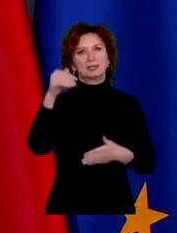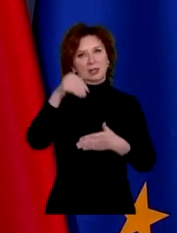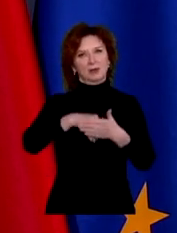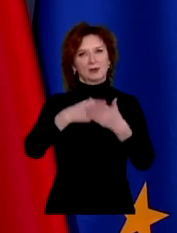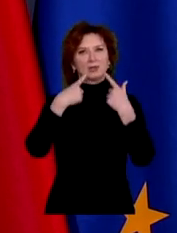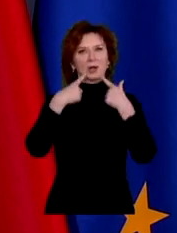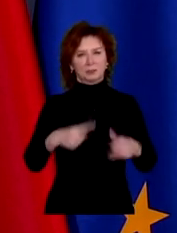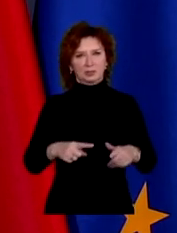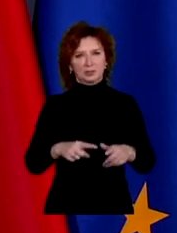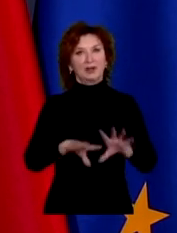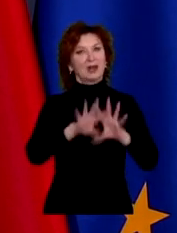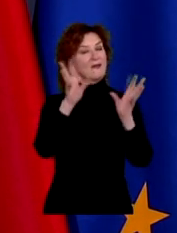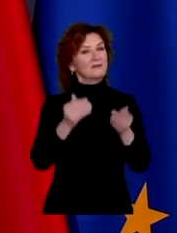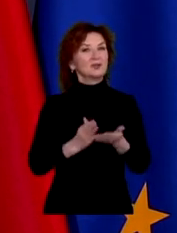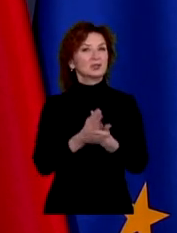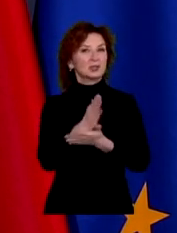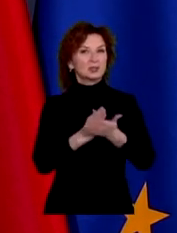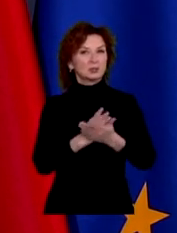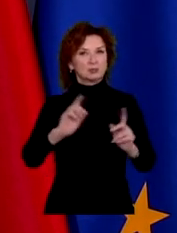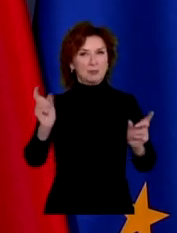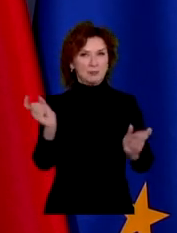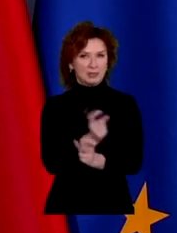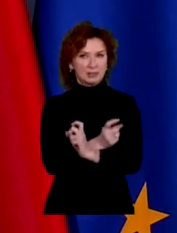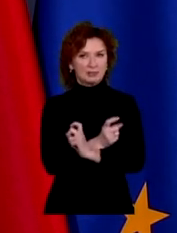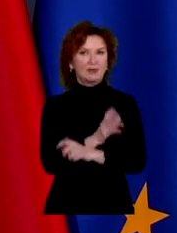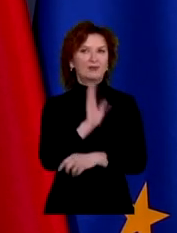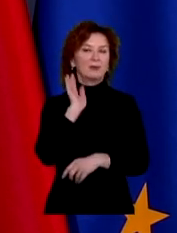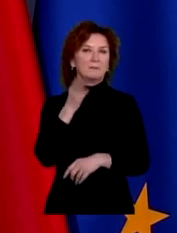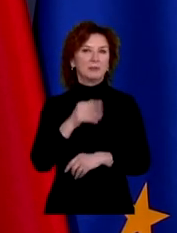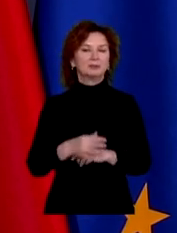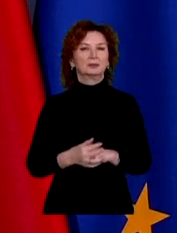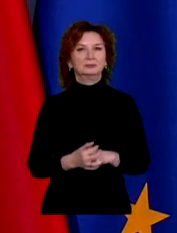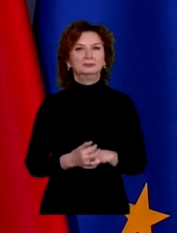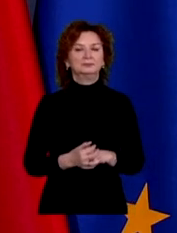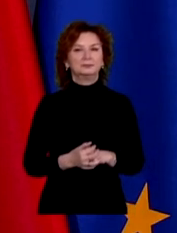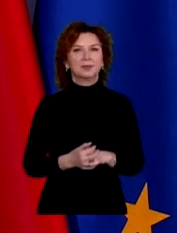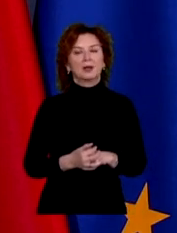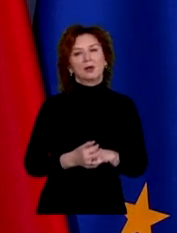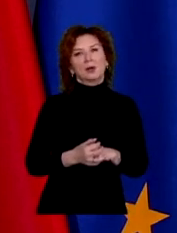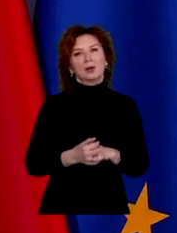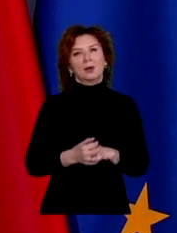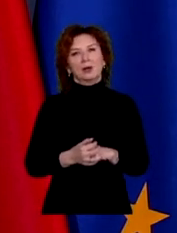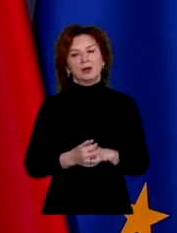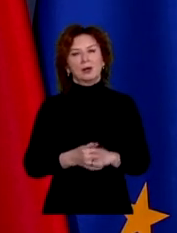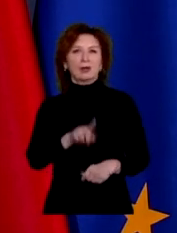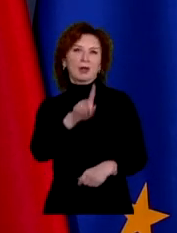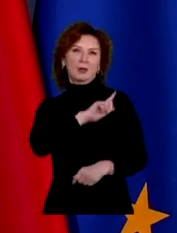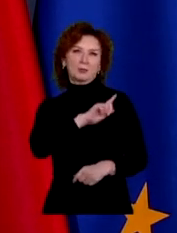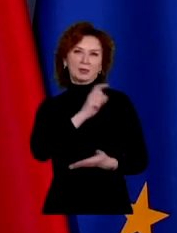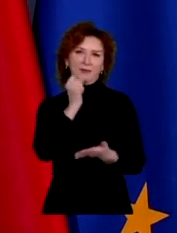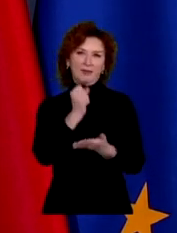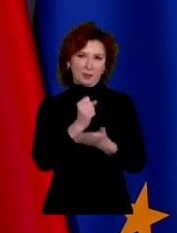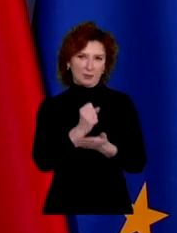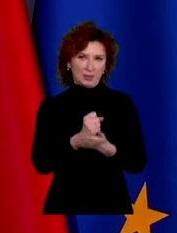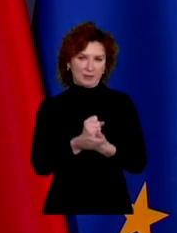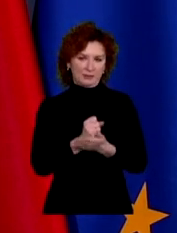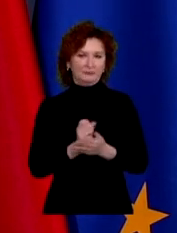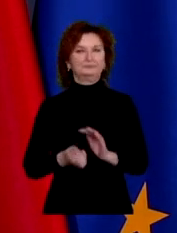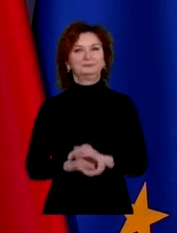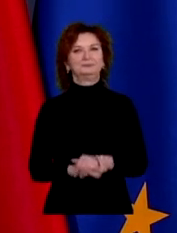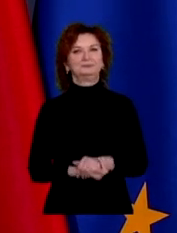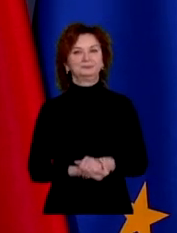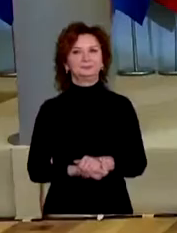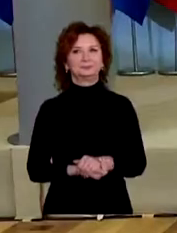że wszystkie służby państwowe będą podejmowały działania wynikające z przepisów prawa, aby egzekwować te obowiązujące aktualnie